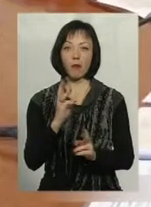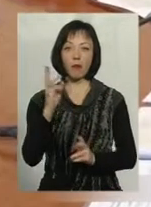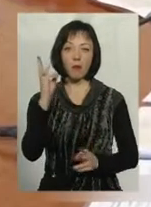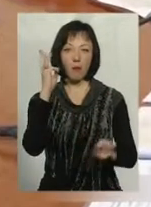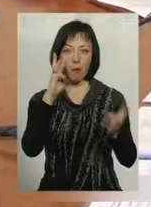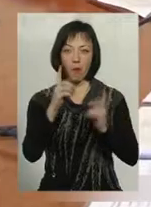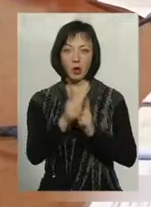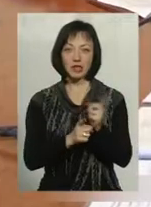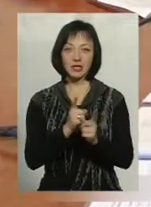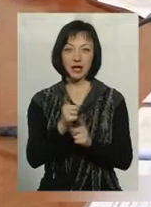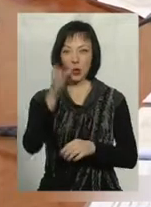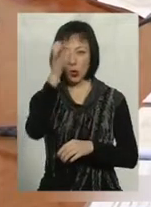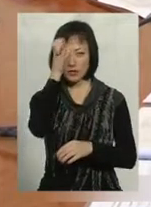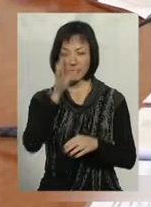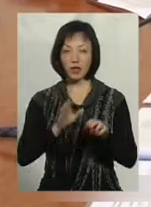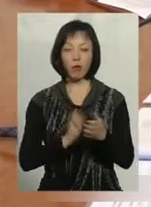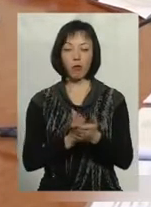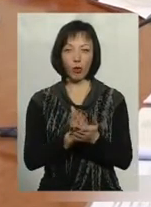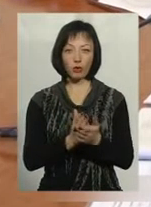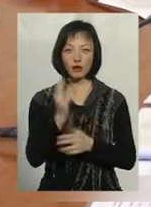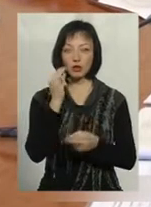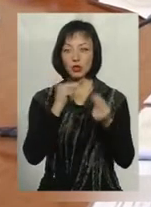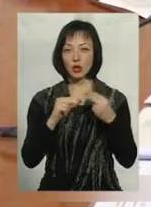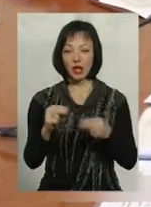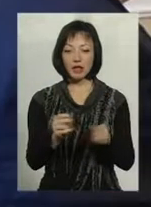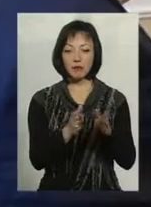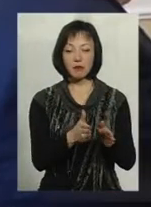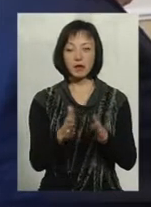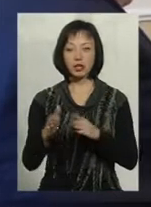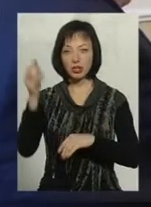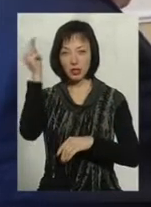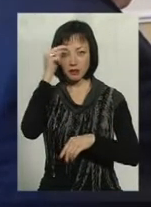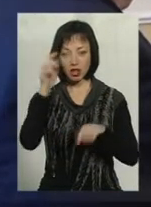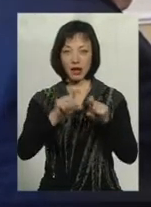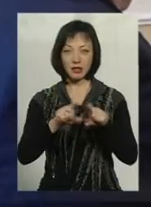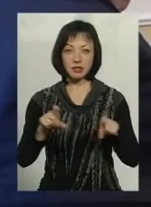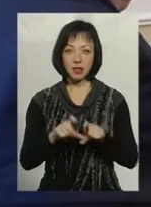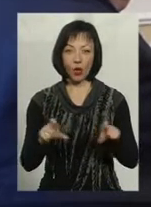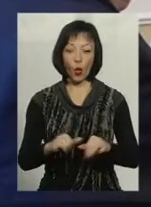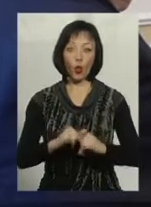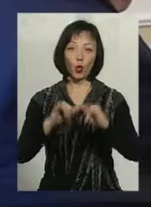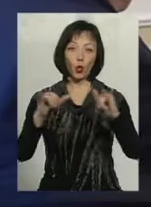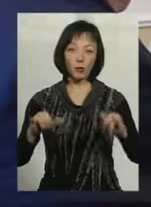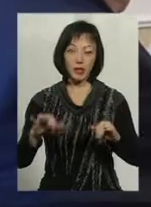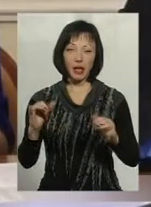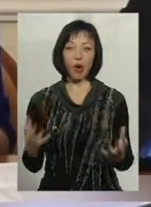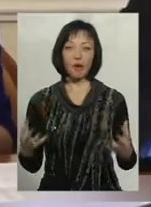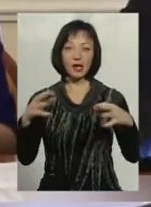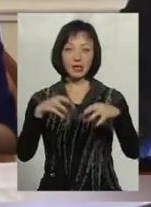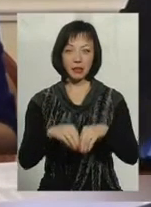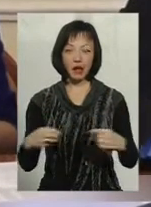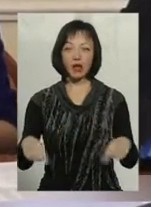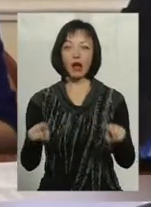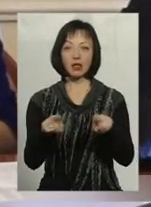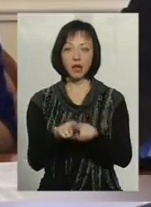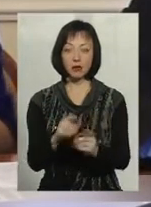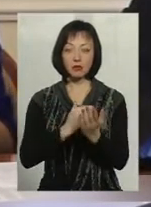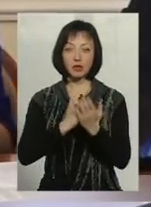який, яка мінімальна зарплата в ньому закладена, ми побачимо в наступному сюжеті, а далі продовжимо розмову.